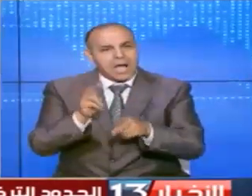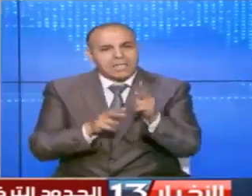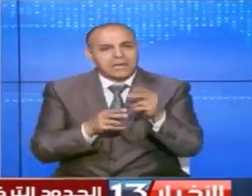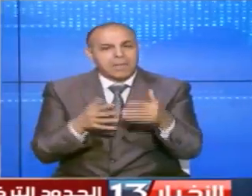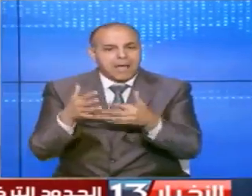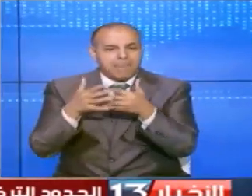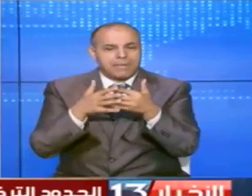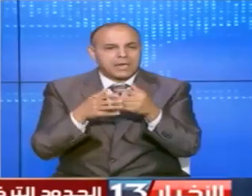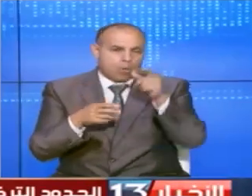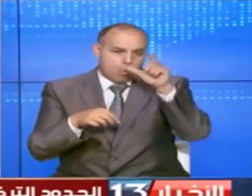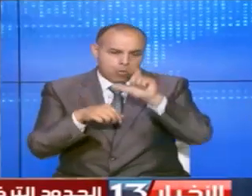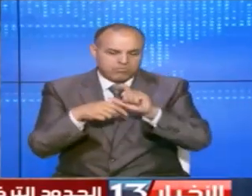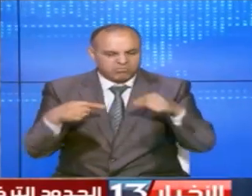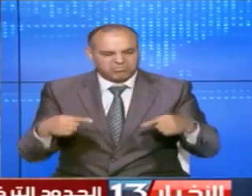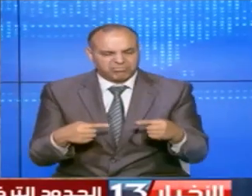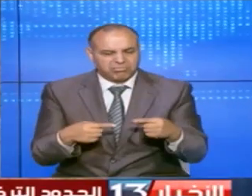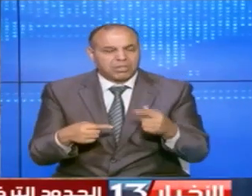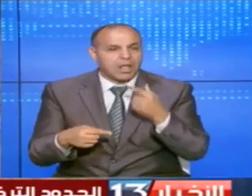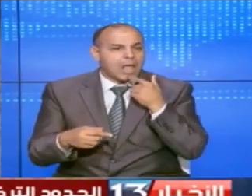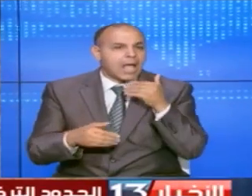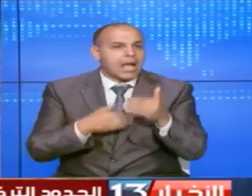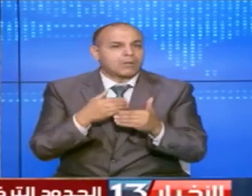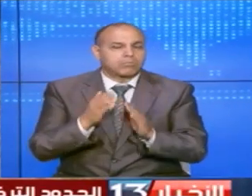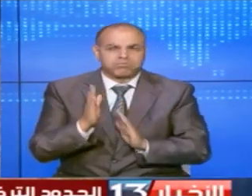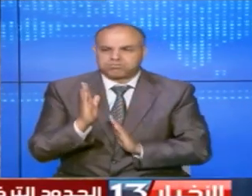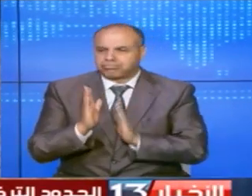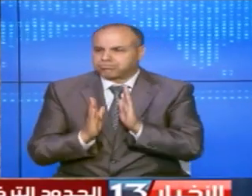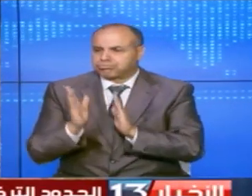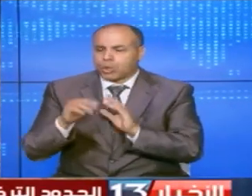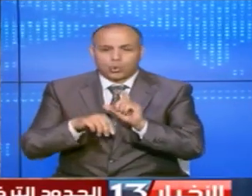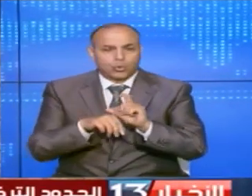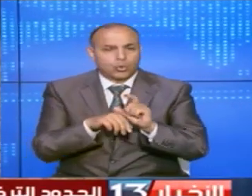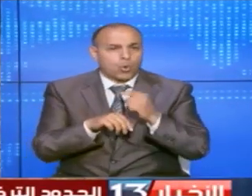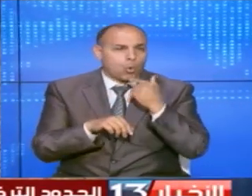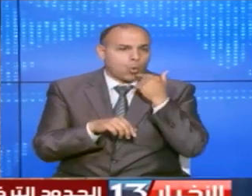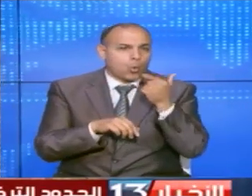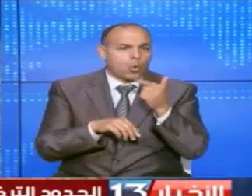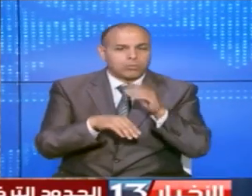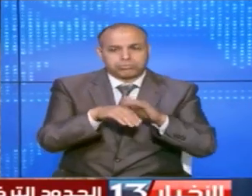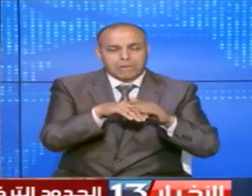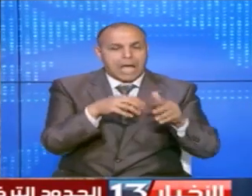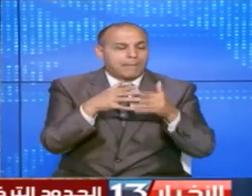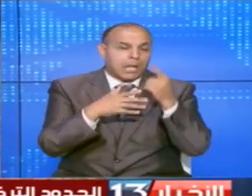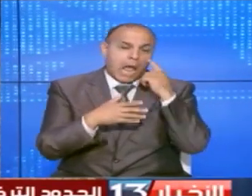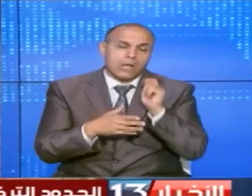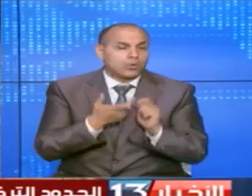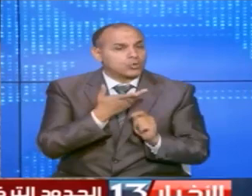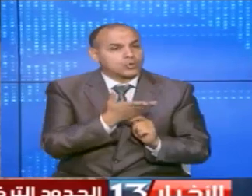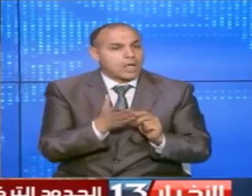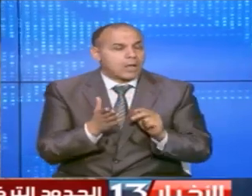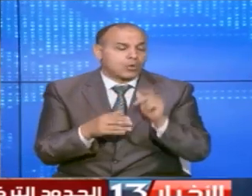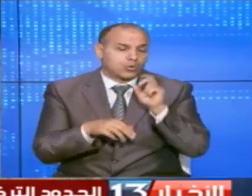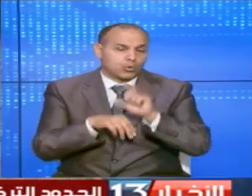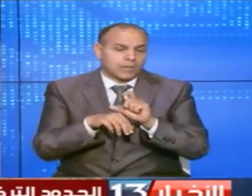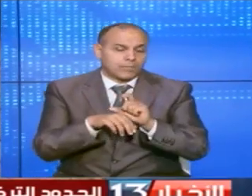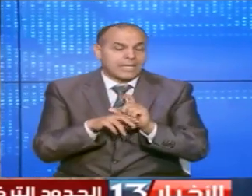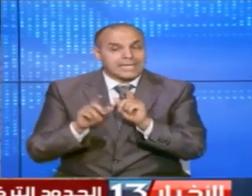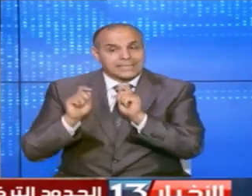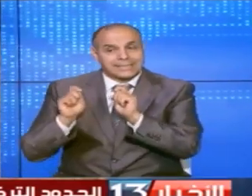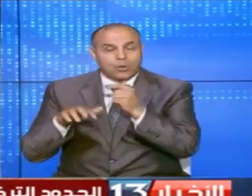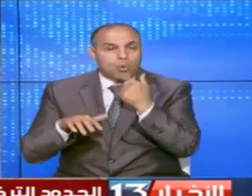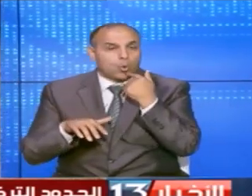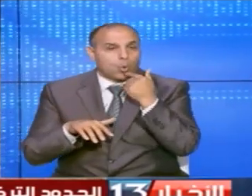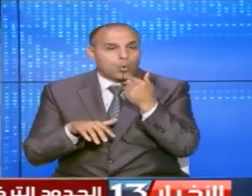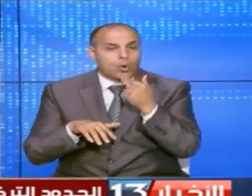واشنطن وانقره ففي خطوه تصعيديه من الجانب التركي وفي خضم التهديدات الامريكيه و مساعيها الديبلوماسيه ايضا